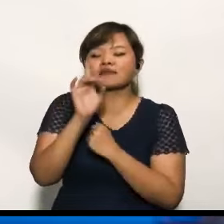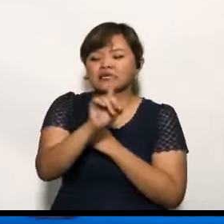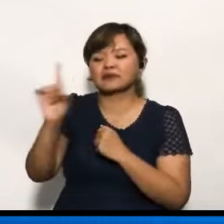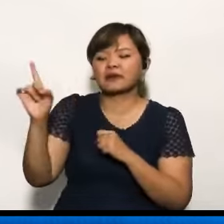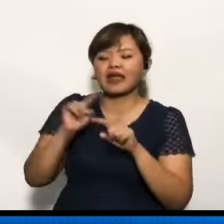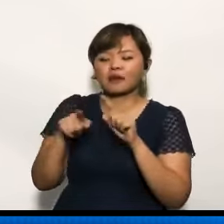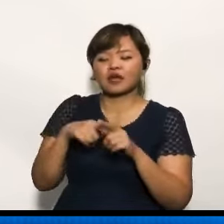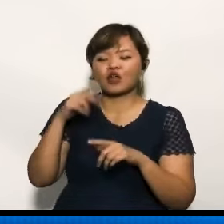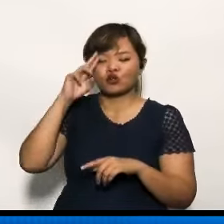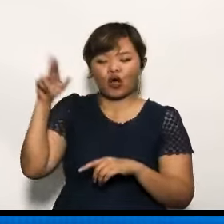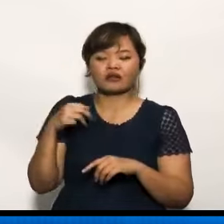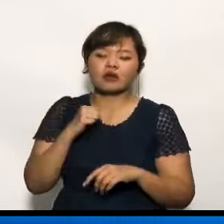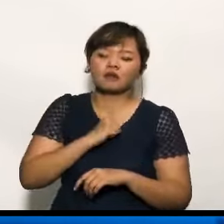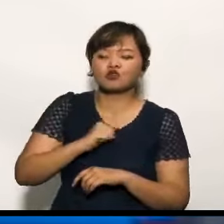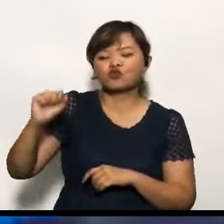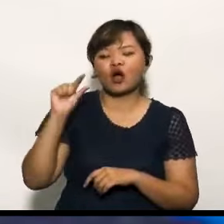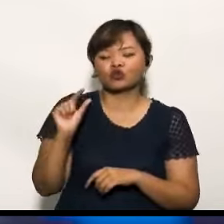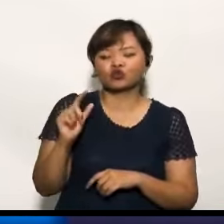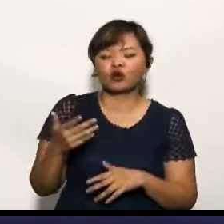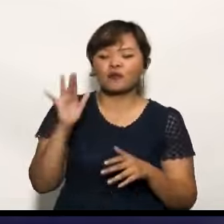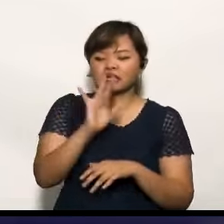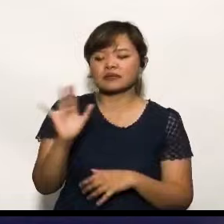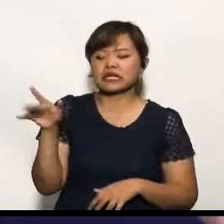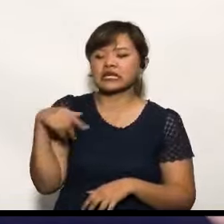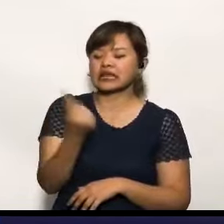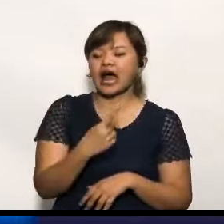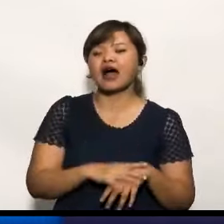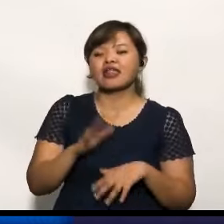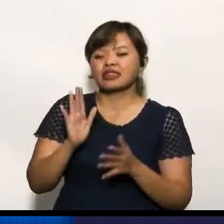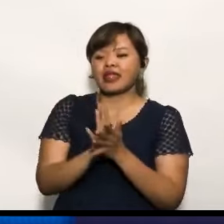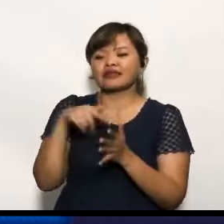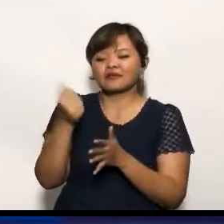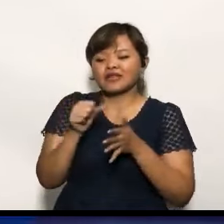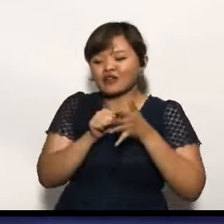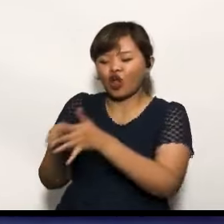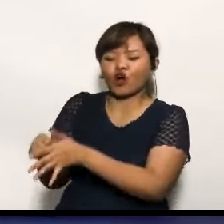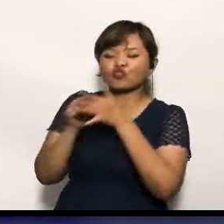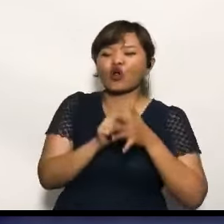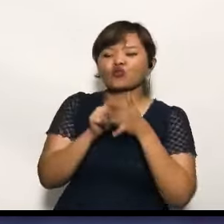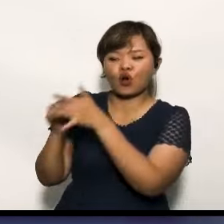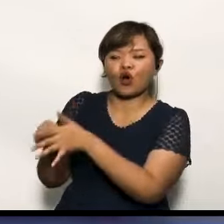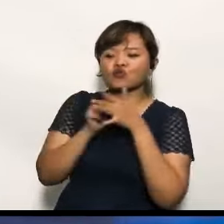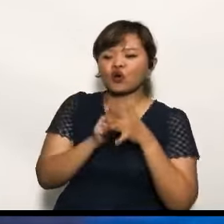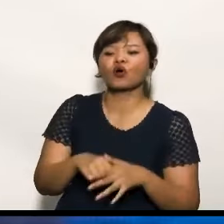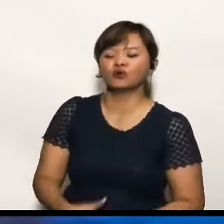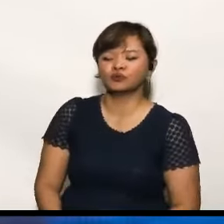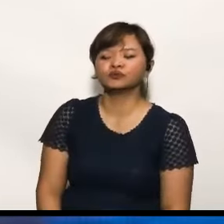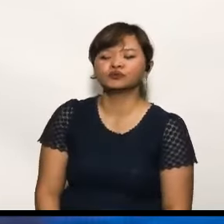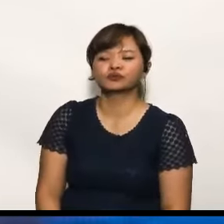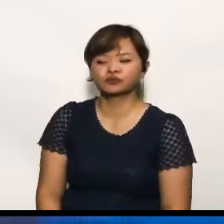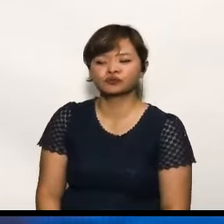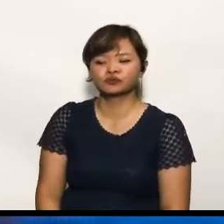will fight your battle. But kita cuma bisa bertolong-tolonglah. Okay?